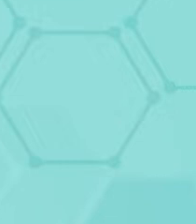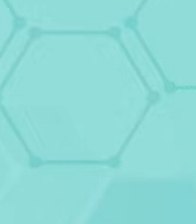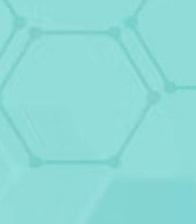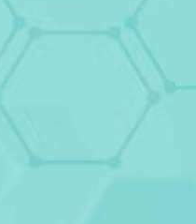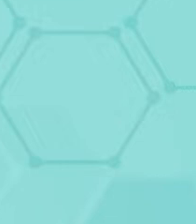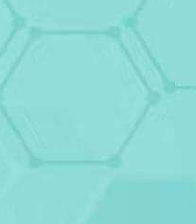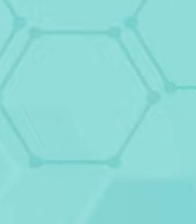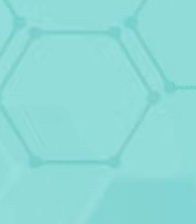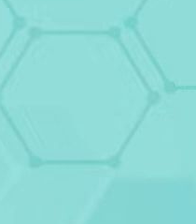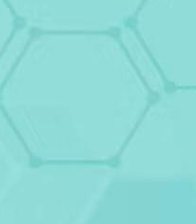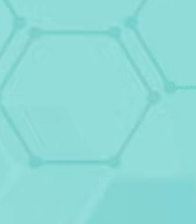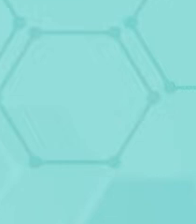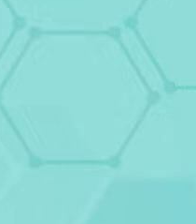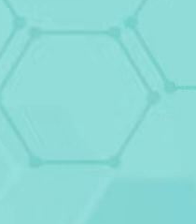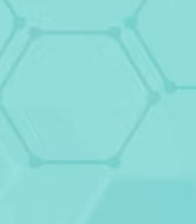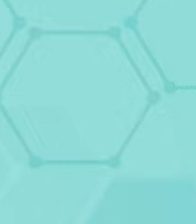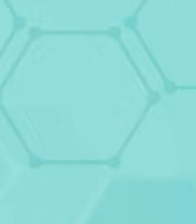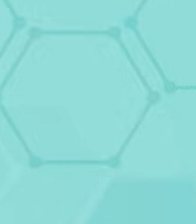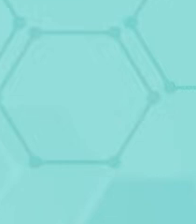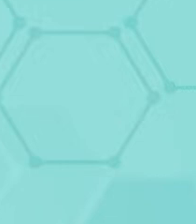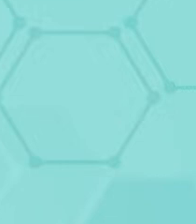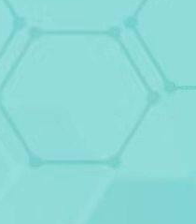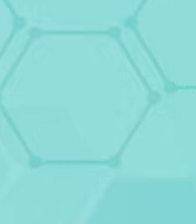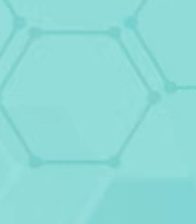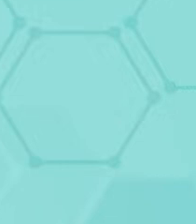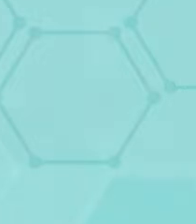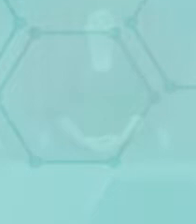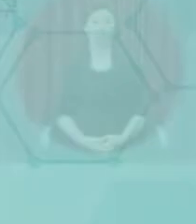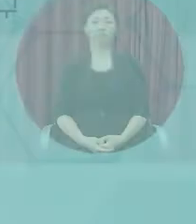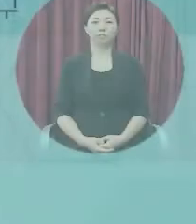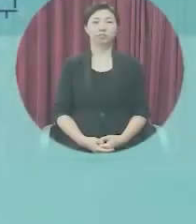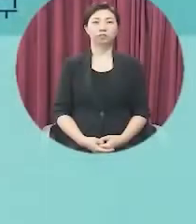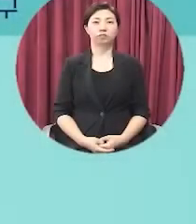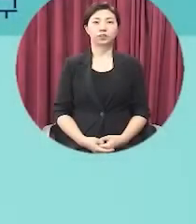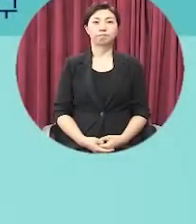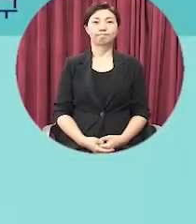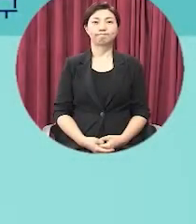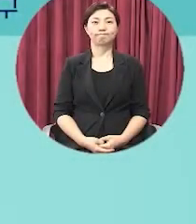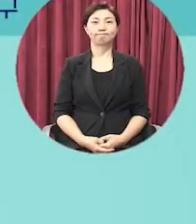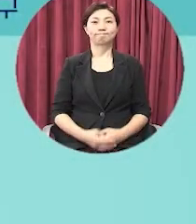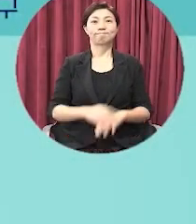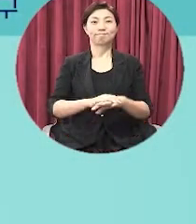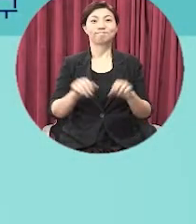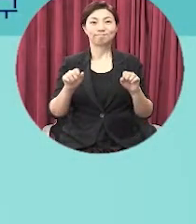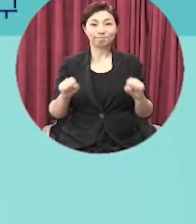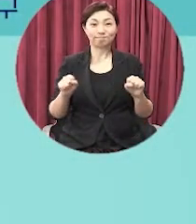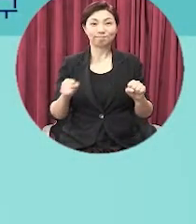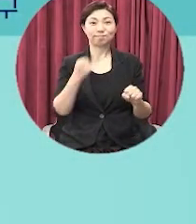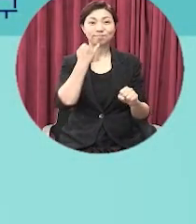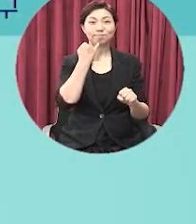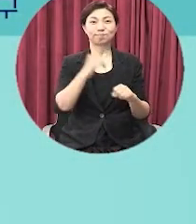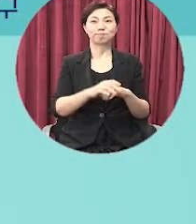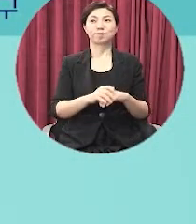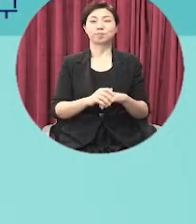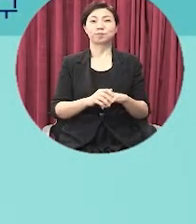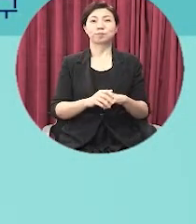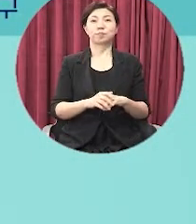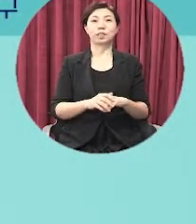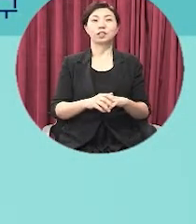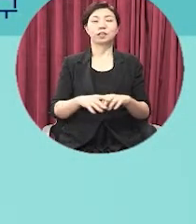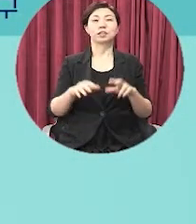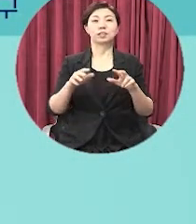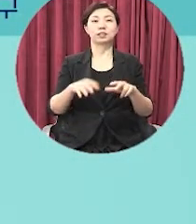교수님은 계십니다 발표 부탁드립니다 네 안녕하세요 아 서울대 갯수 아닙니다